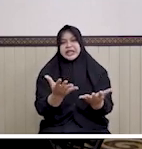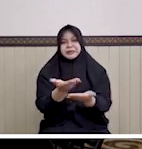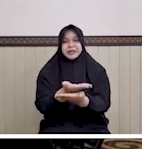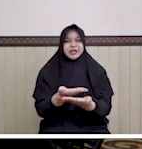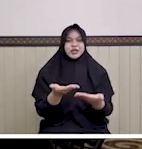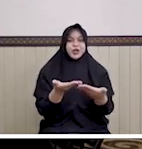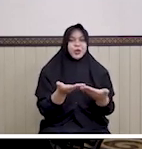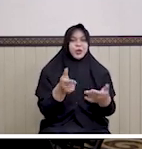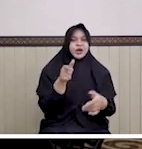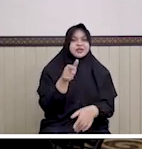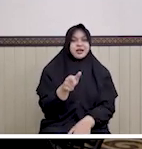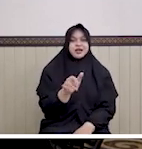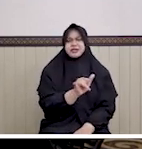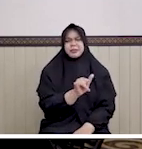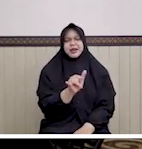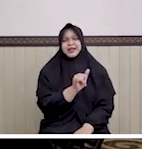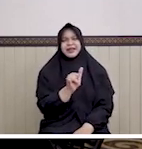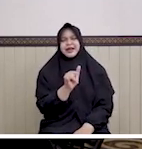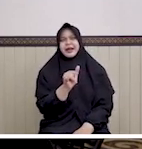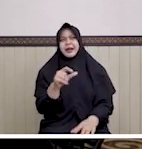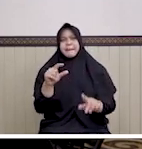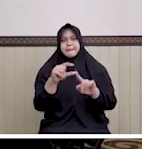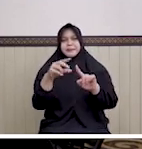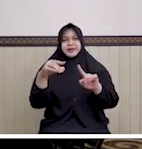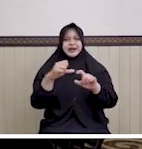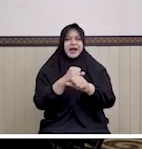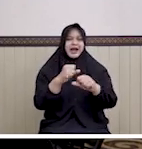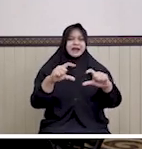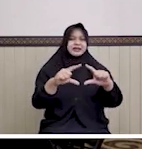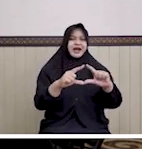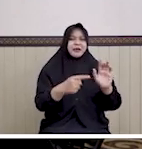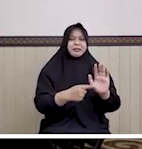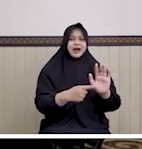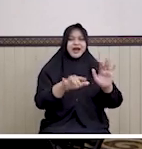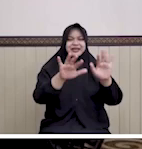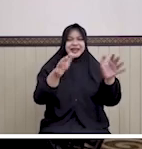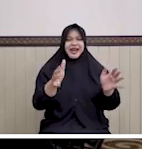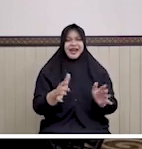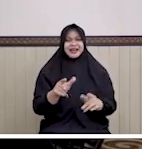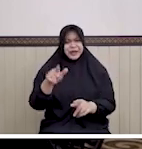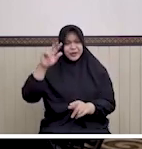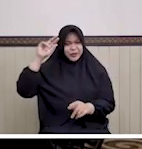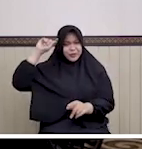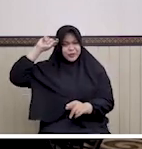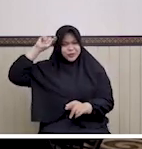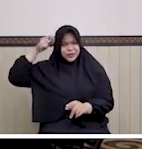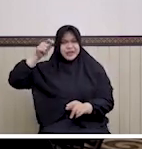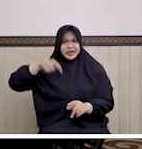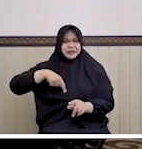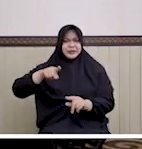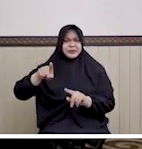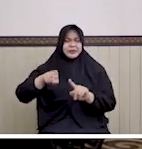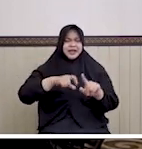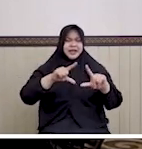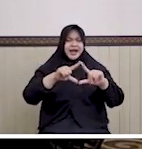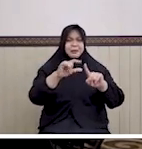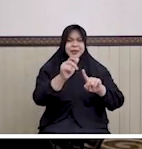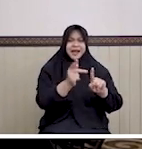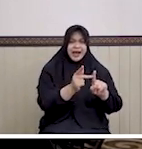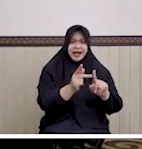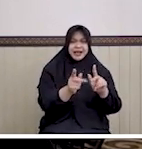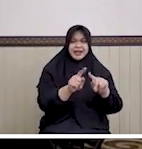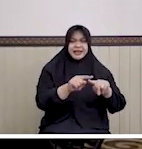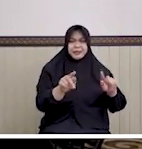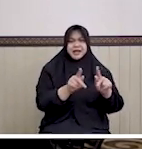ada alat peraga dalam rangka rumit-rumit bagi-bagi hapehappy luarnya bener-bener family